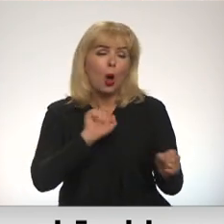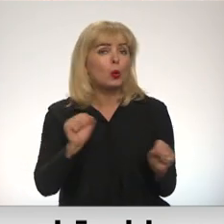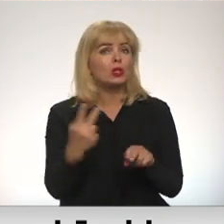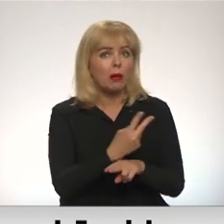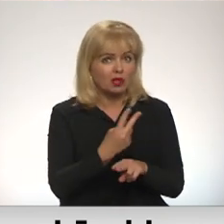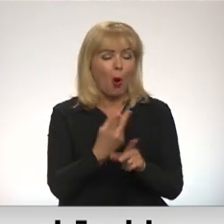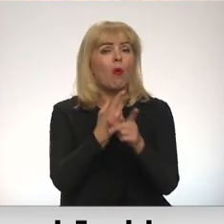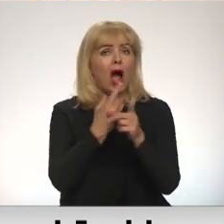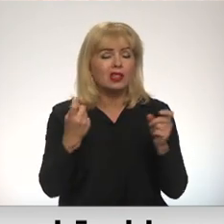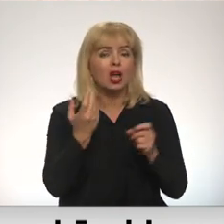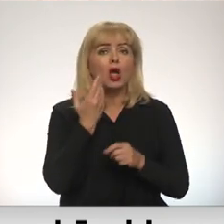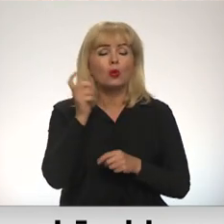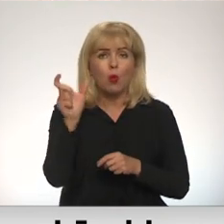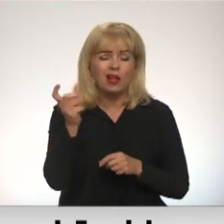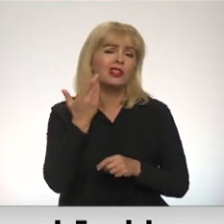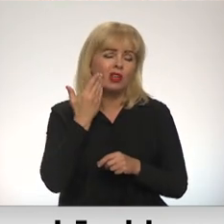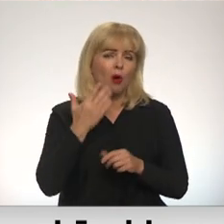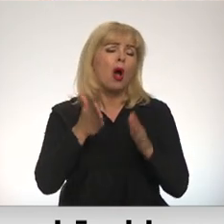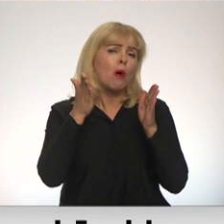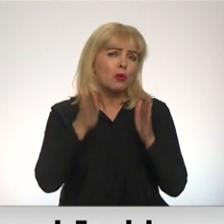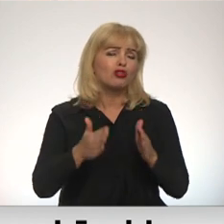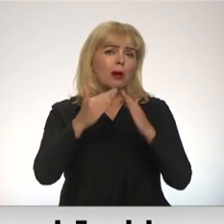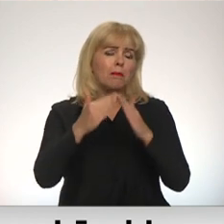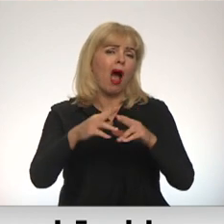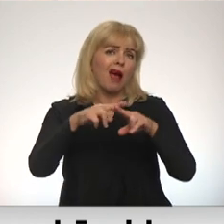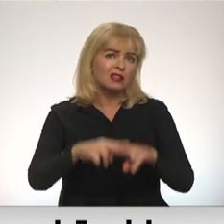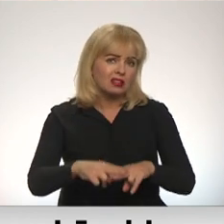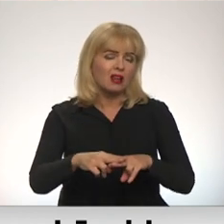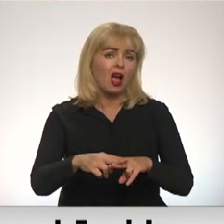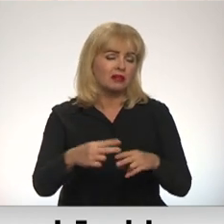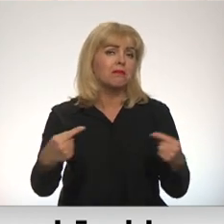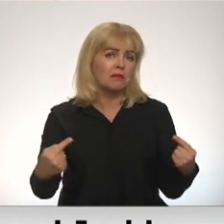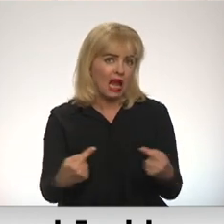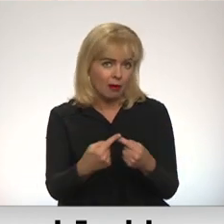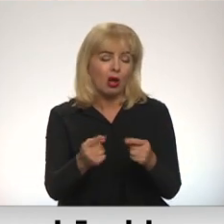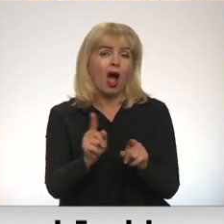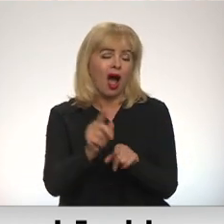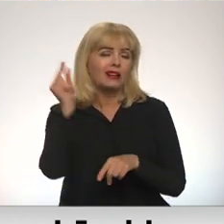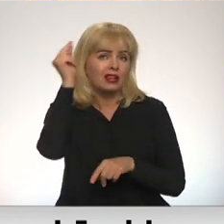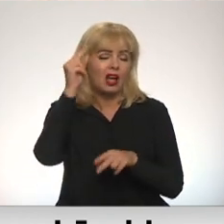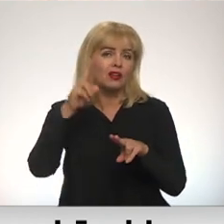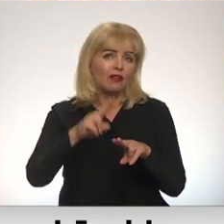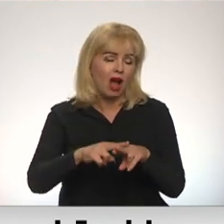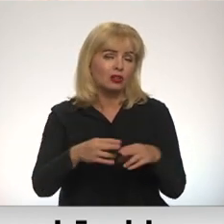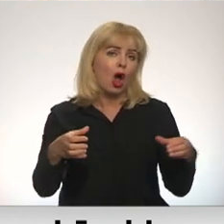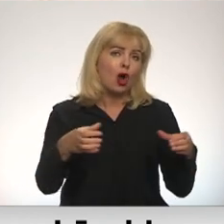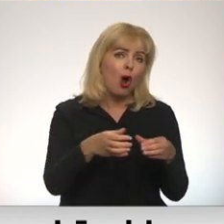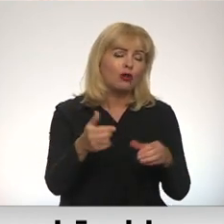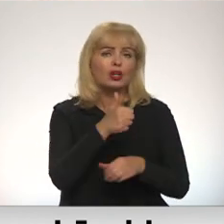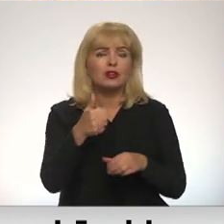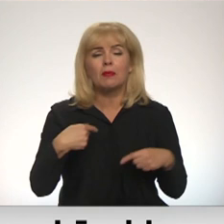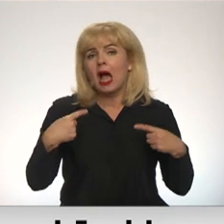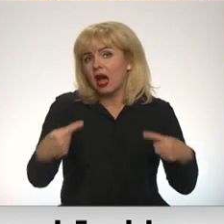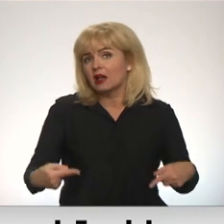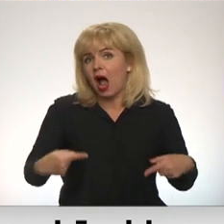ka nosaukums mūžīgā mājasēde ir ļoti piemērots, jo pat ja ir treniņu vieta, kolektīvs un īpaši